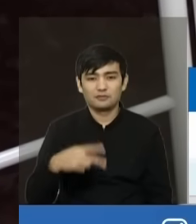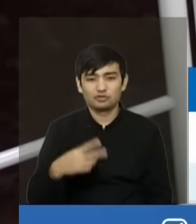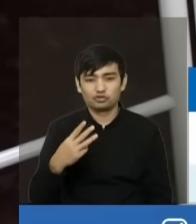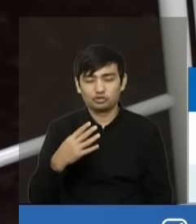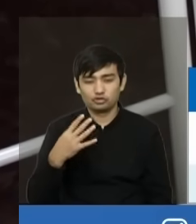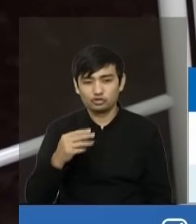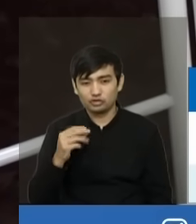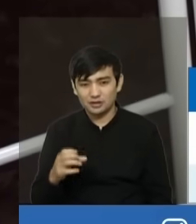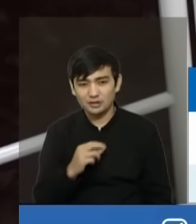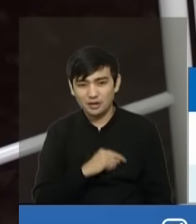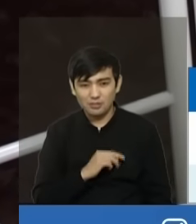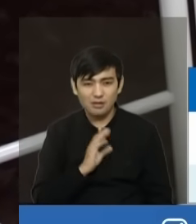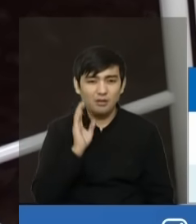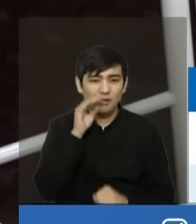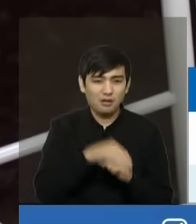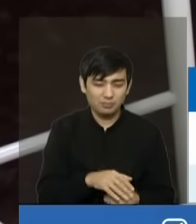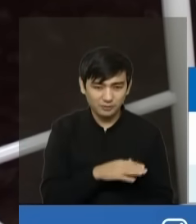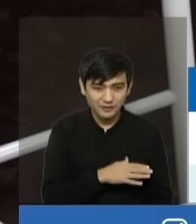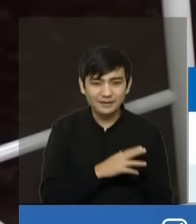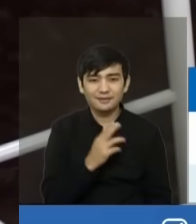жұмыс деген кезде